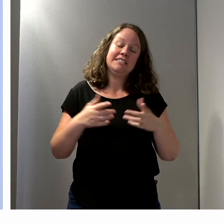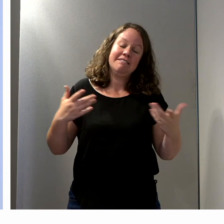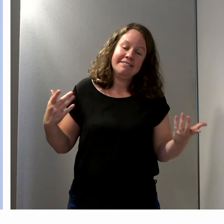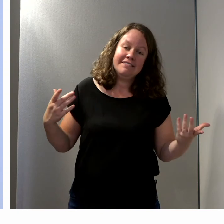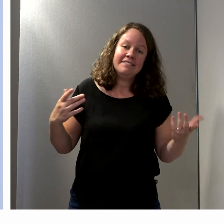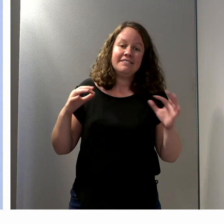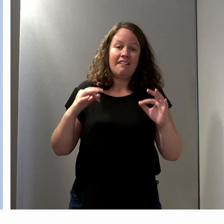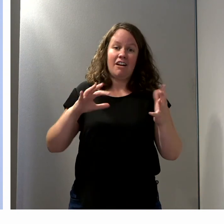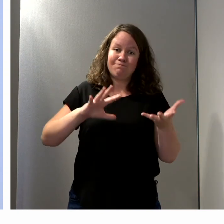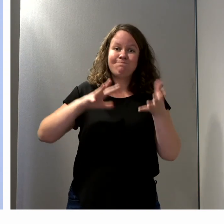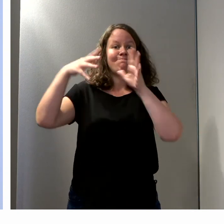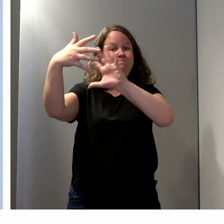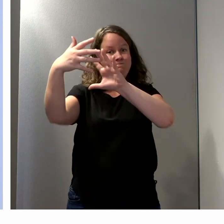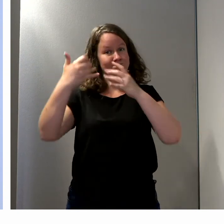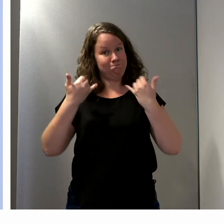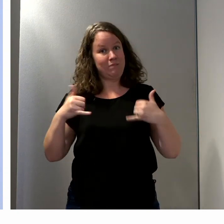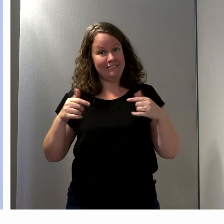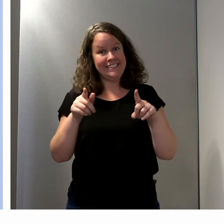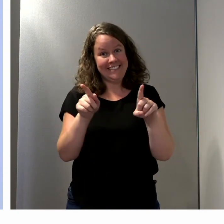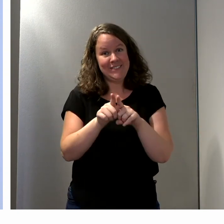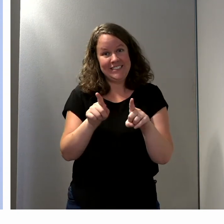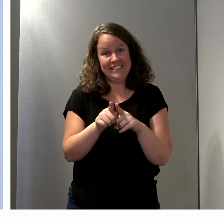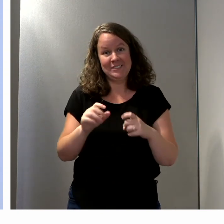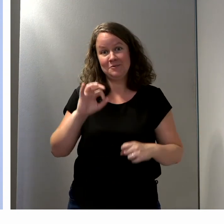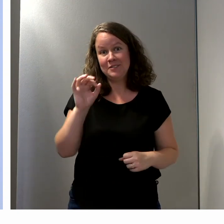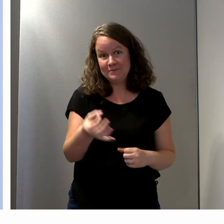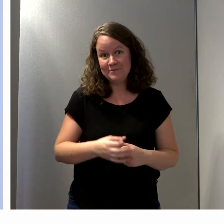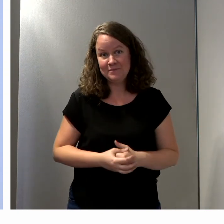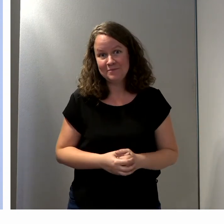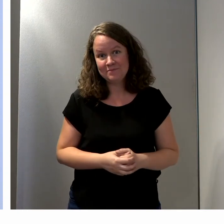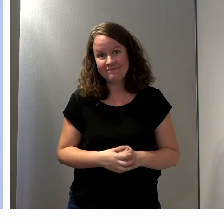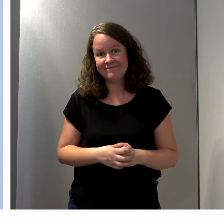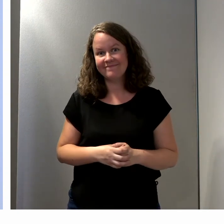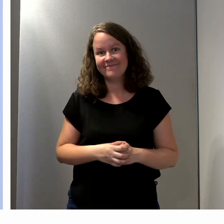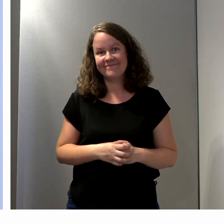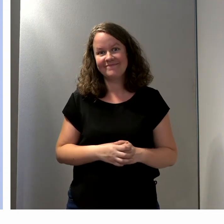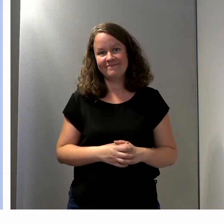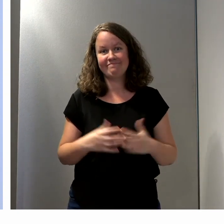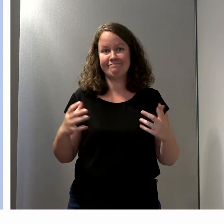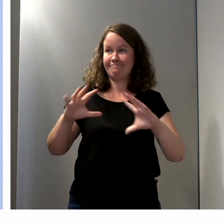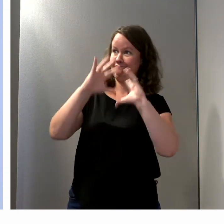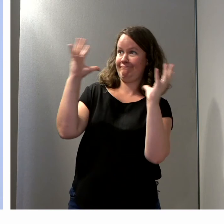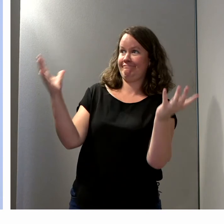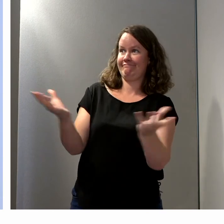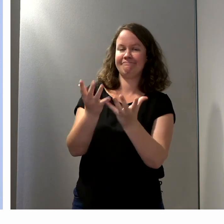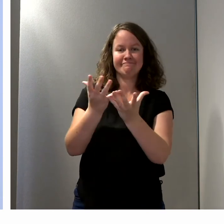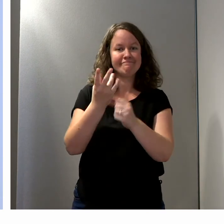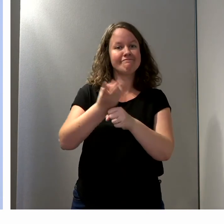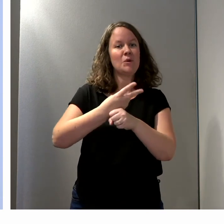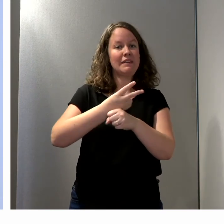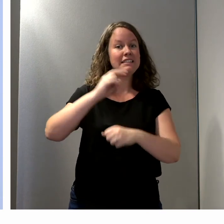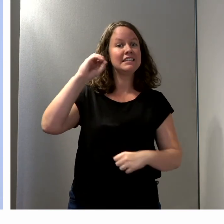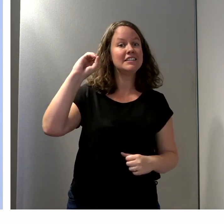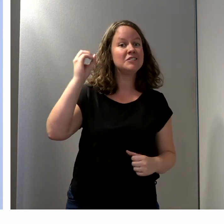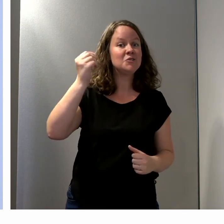marge de progrès pour avancer sur le sentier d'un monde où les outils numériques prendraient